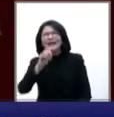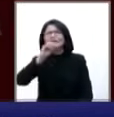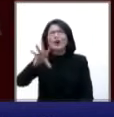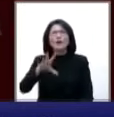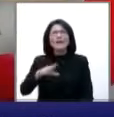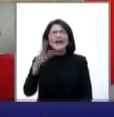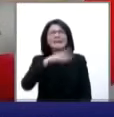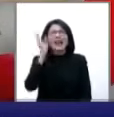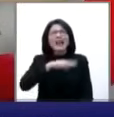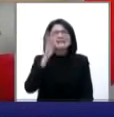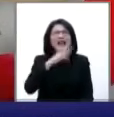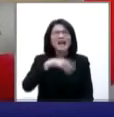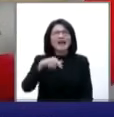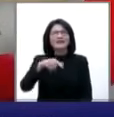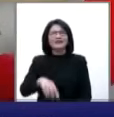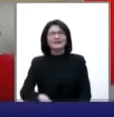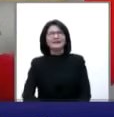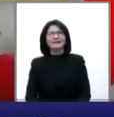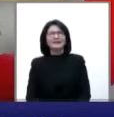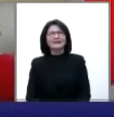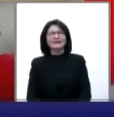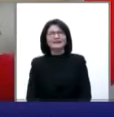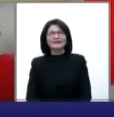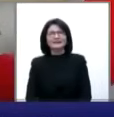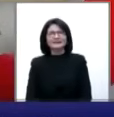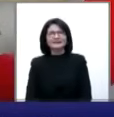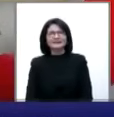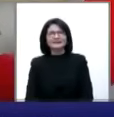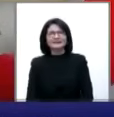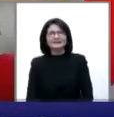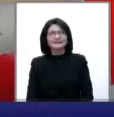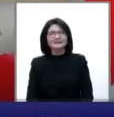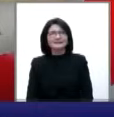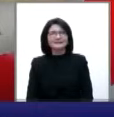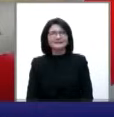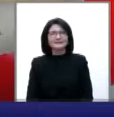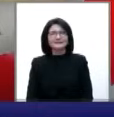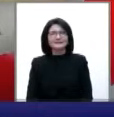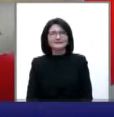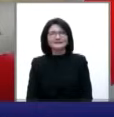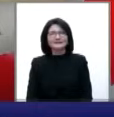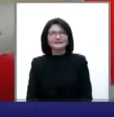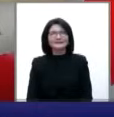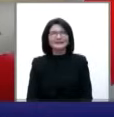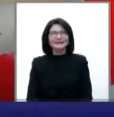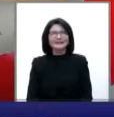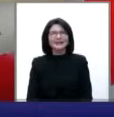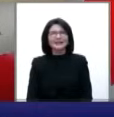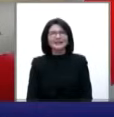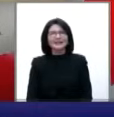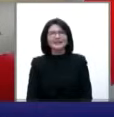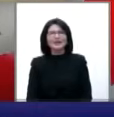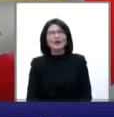pengalaman begitu terus Kemudian ditambahkan dengan sentuhan nonverbal seperti eh gimik kemudian visual